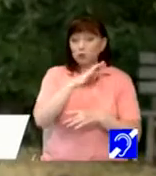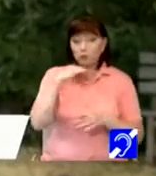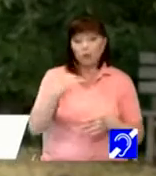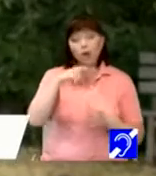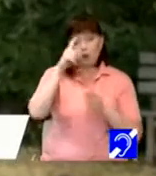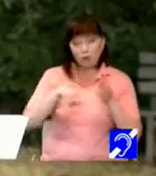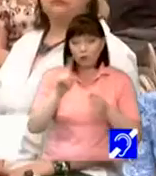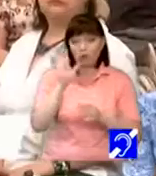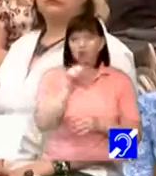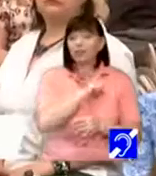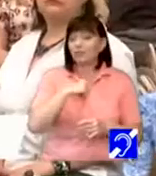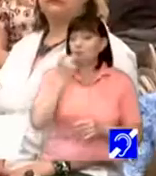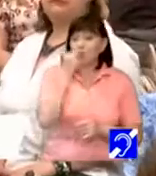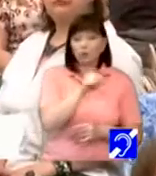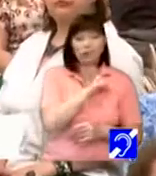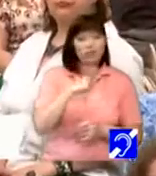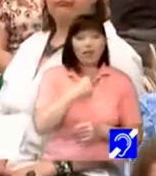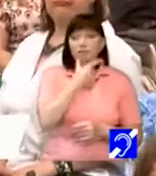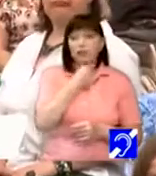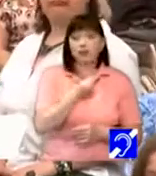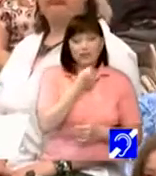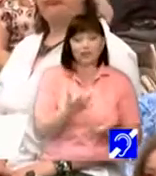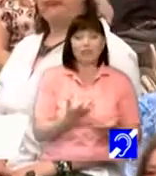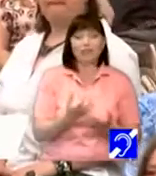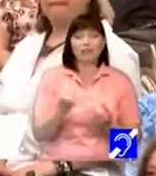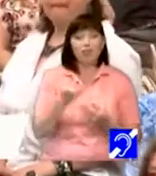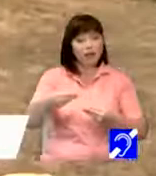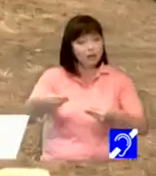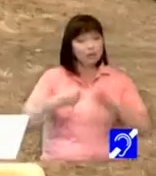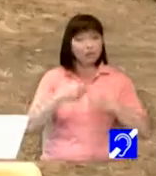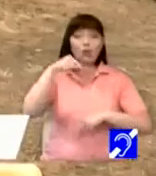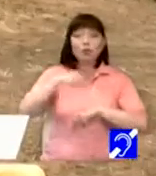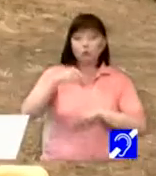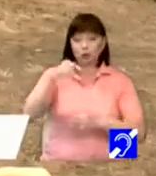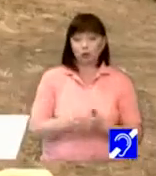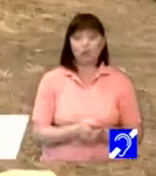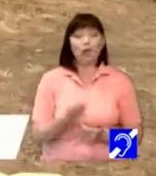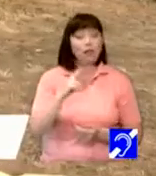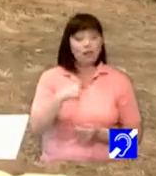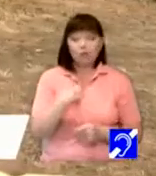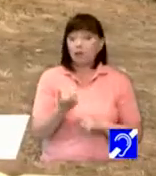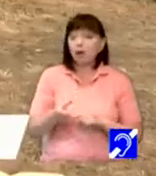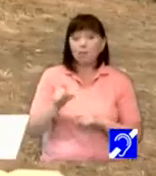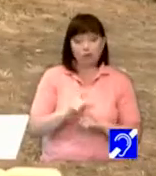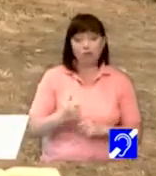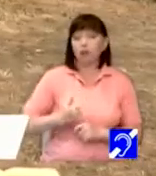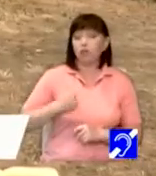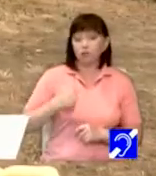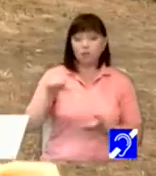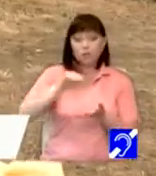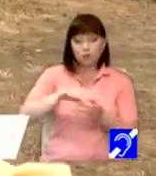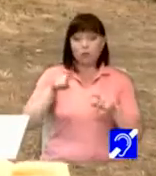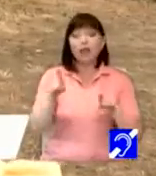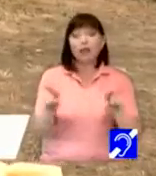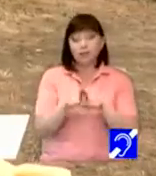vor fi cele mai frumoase și cele mai copleșitoare emoții. Pentru mine este o onoare să fiu astăzi aici la